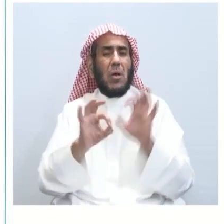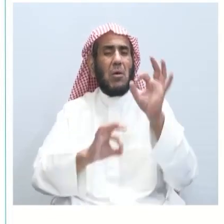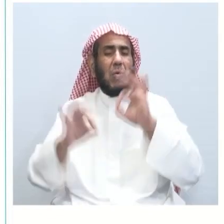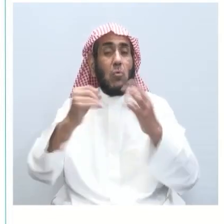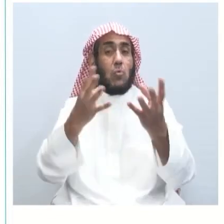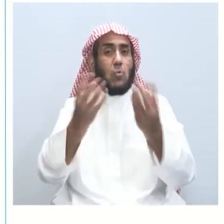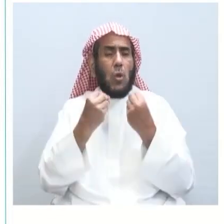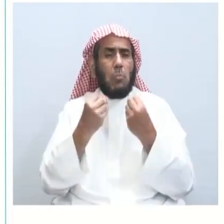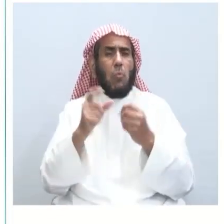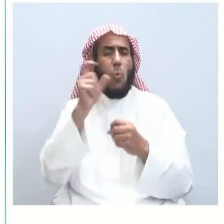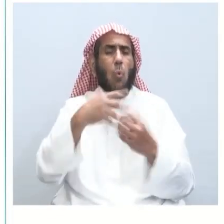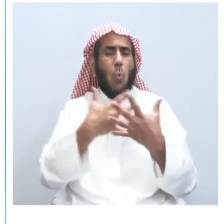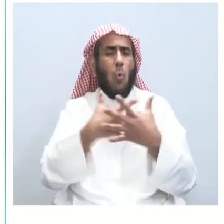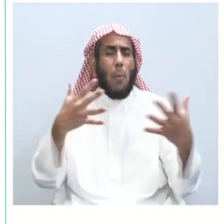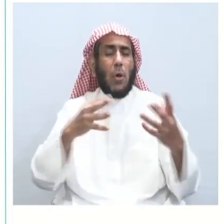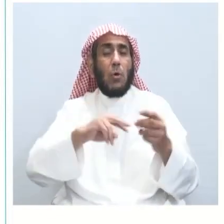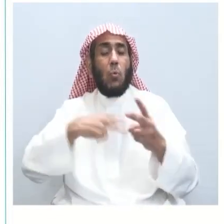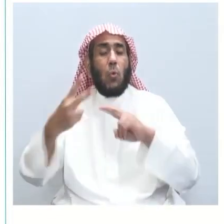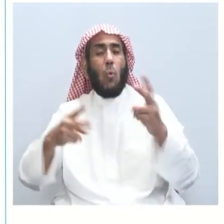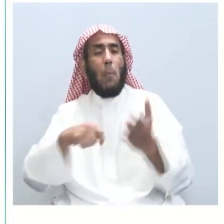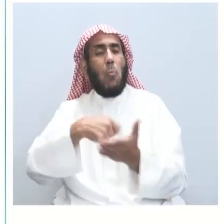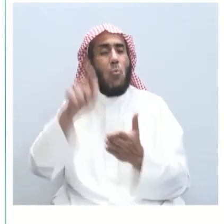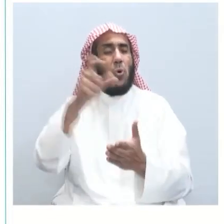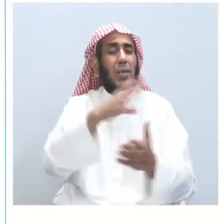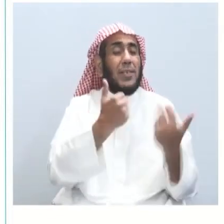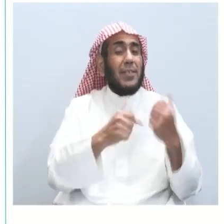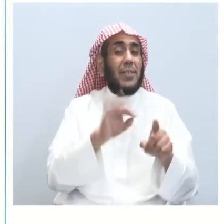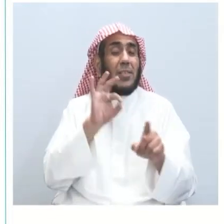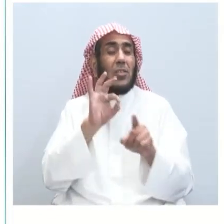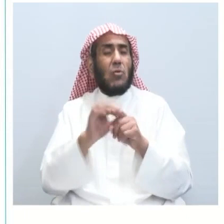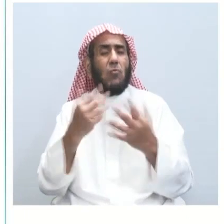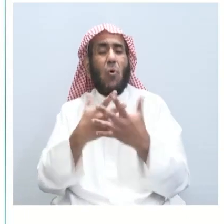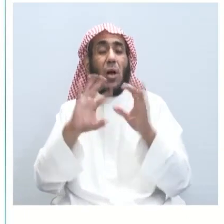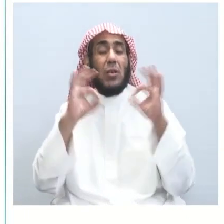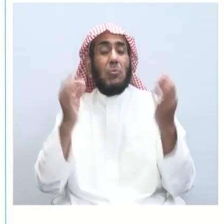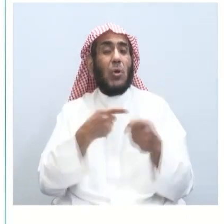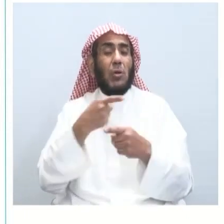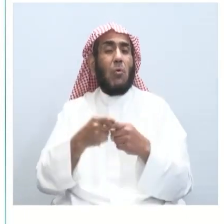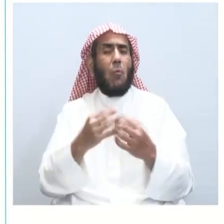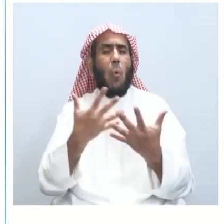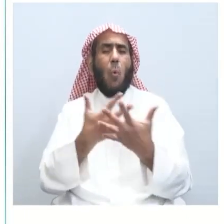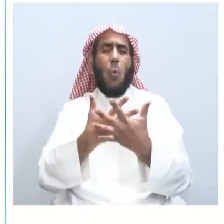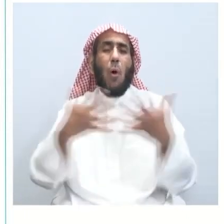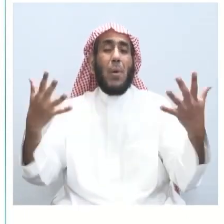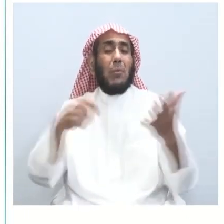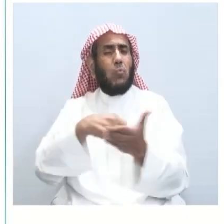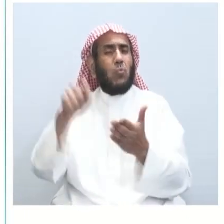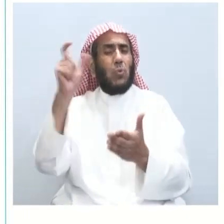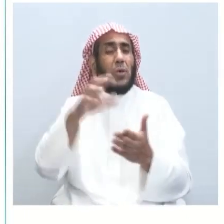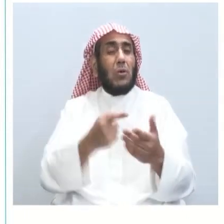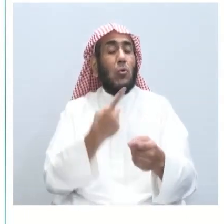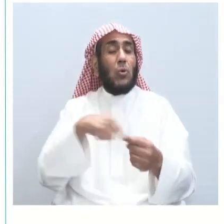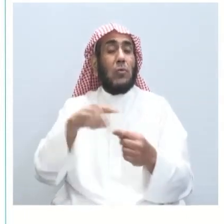فئه كبيره ومتنوعه من المستهلكين اذا تستهدف الجميع وبالتالي تكون الفئه كبيره وتكون ايضا